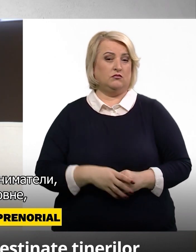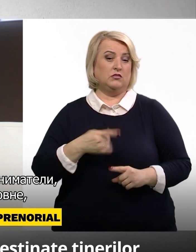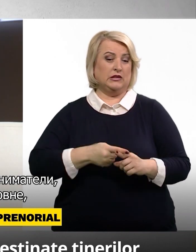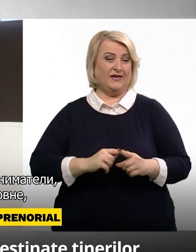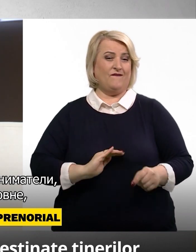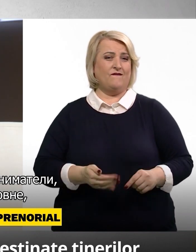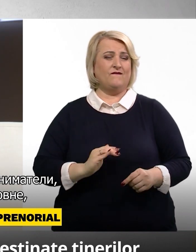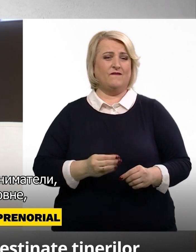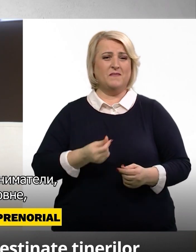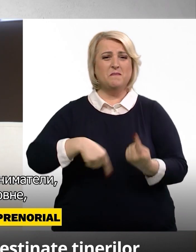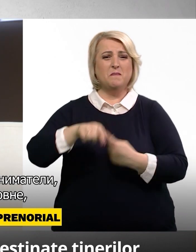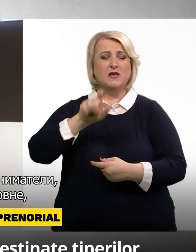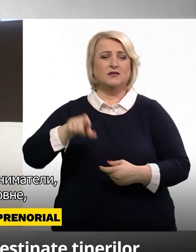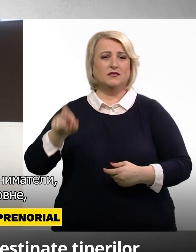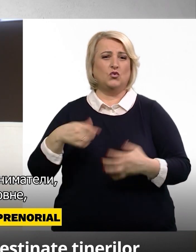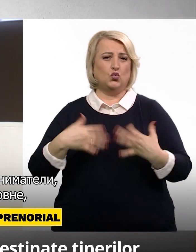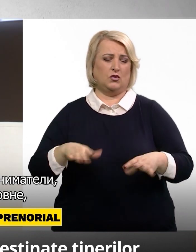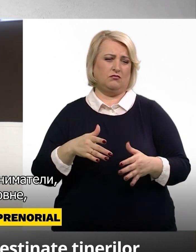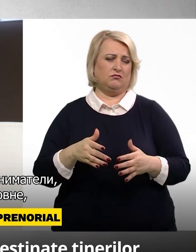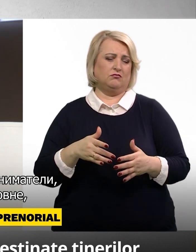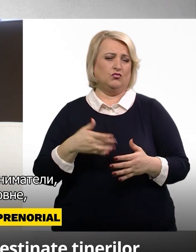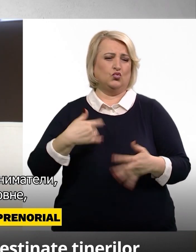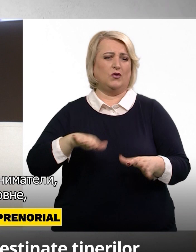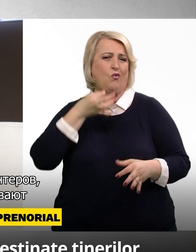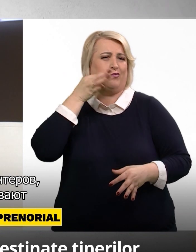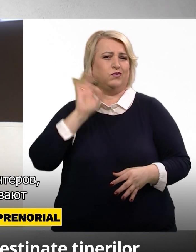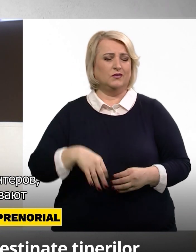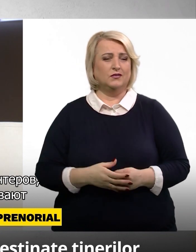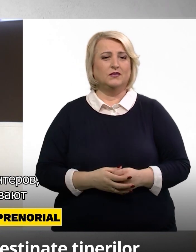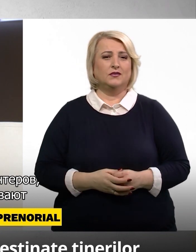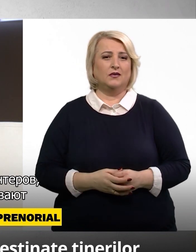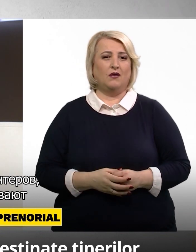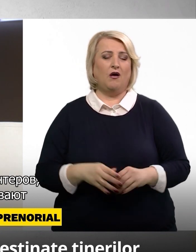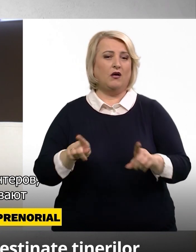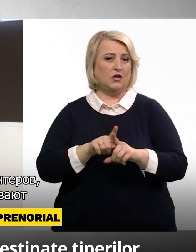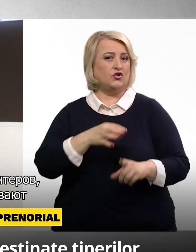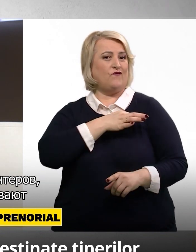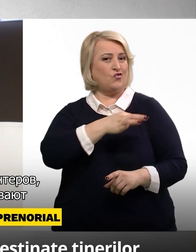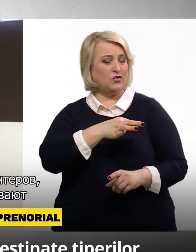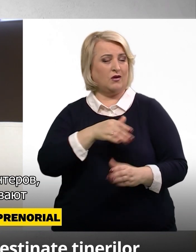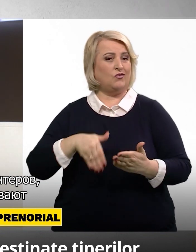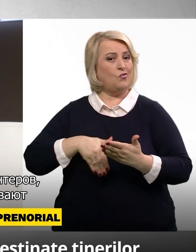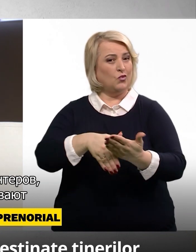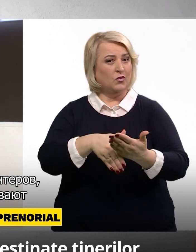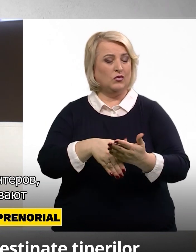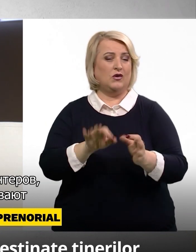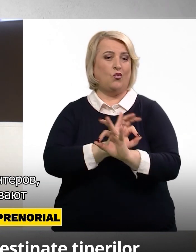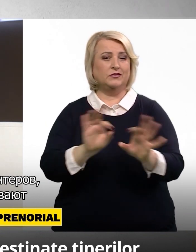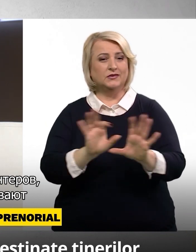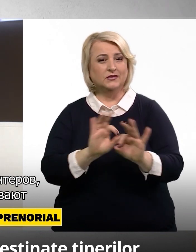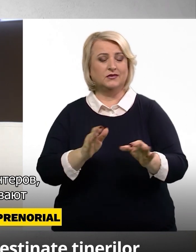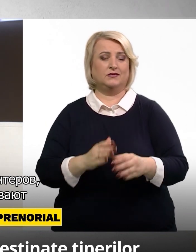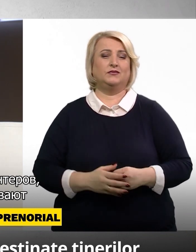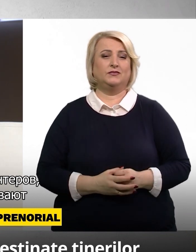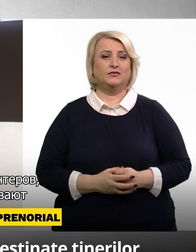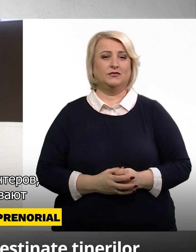deja formați, care lucrează astăzi în economia națională, ei mai sunt și voluntari care anume